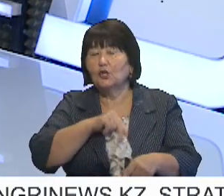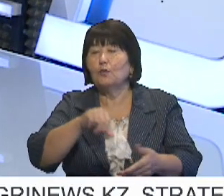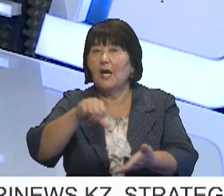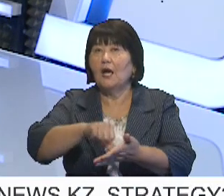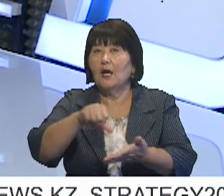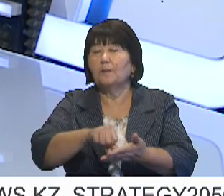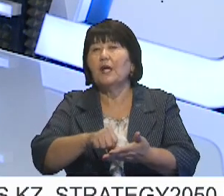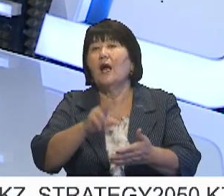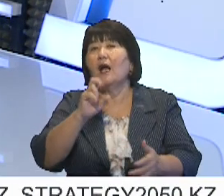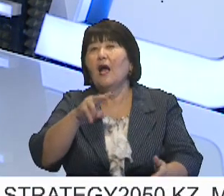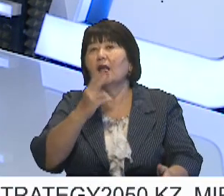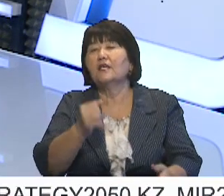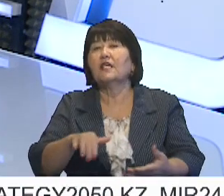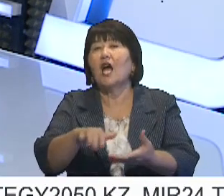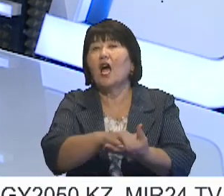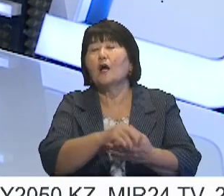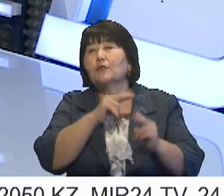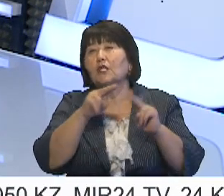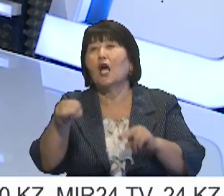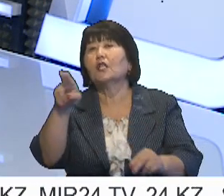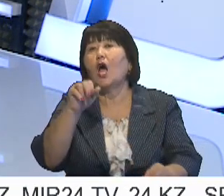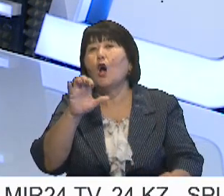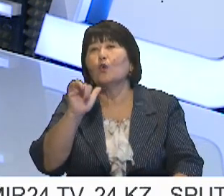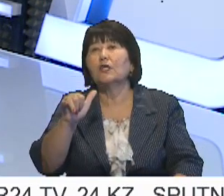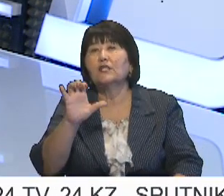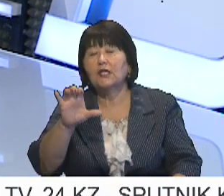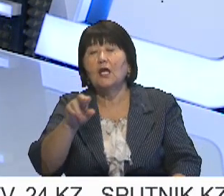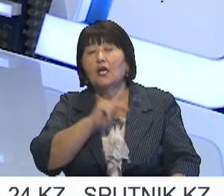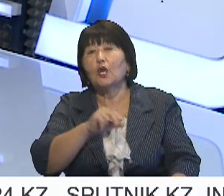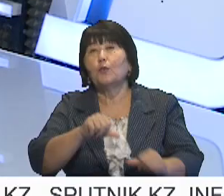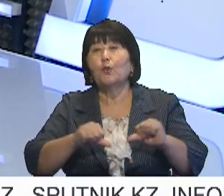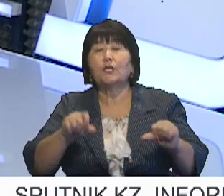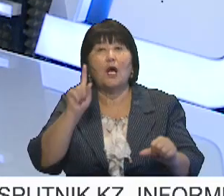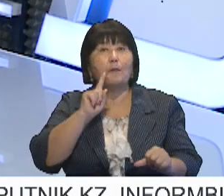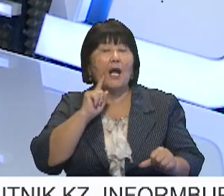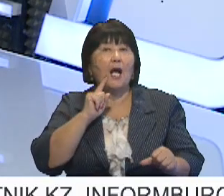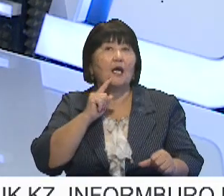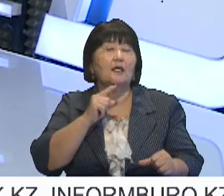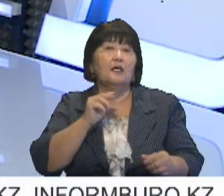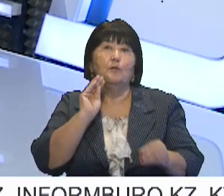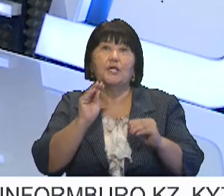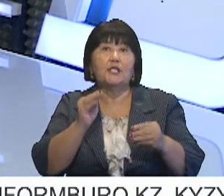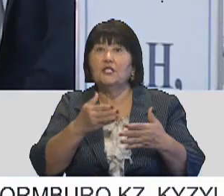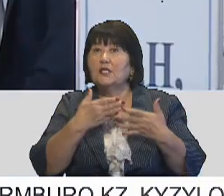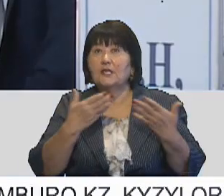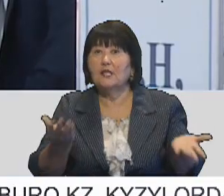представители коалиции общественных наблюдателей ДАОС. По их словам, к работе комиссии пока претензий не поступало.